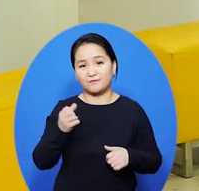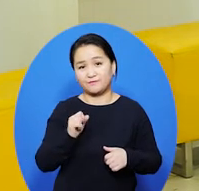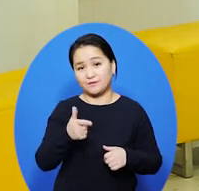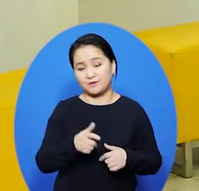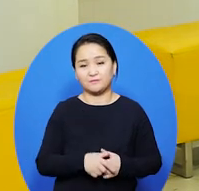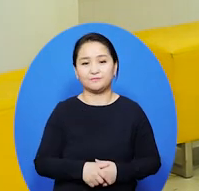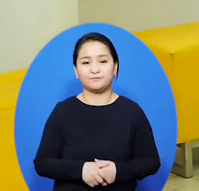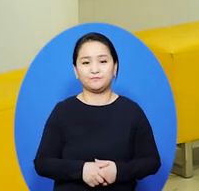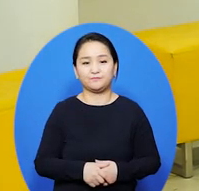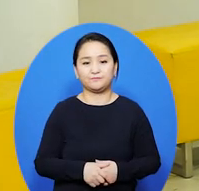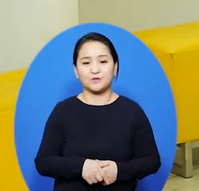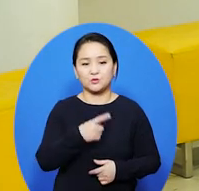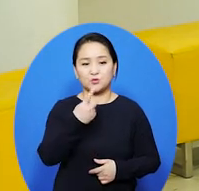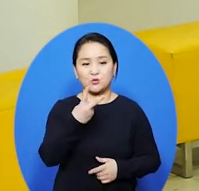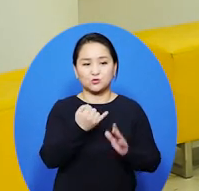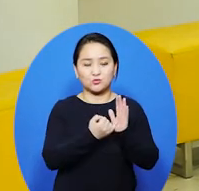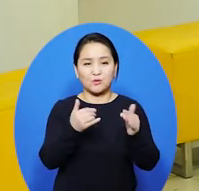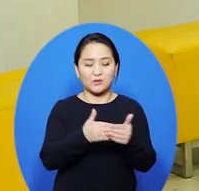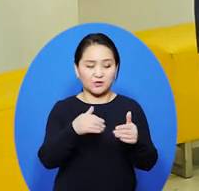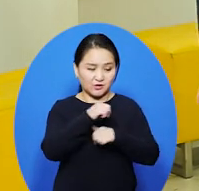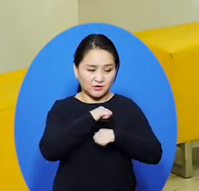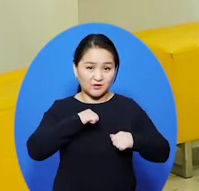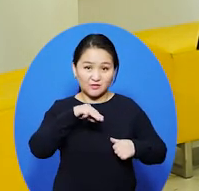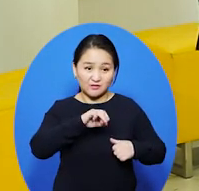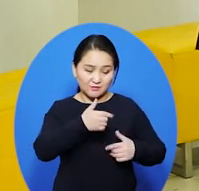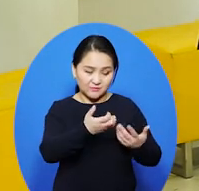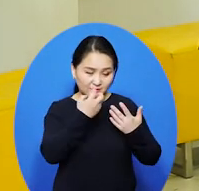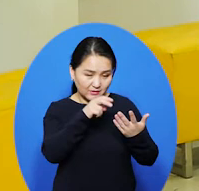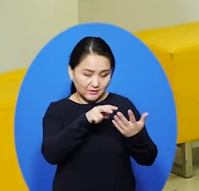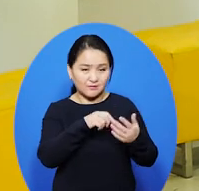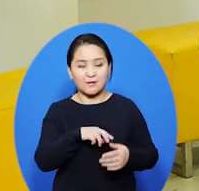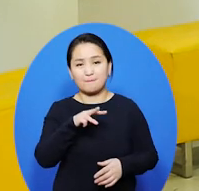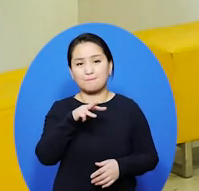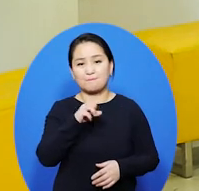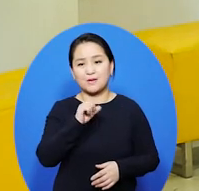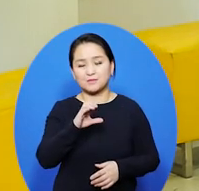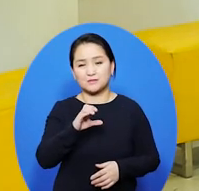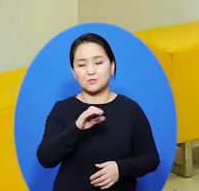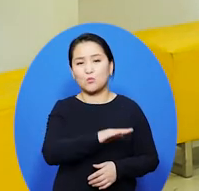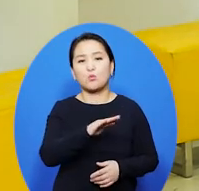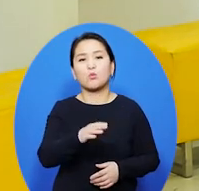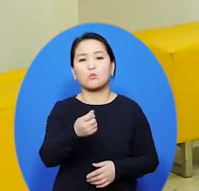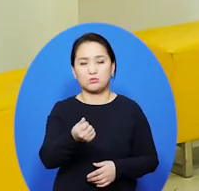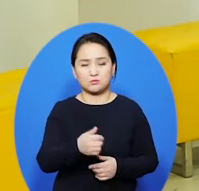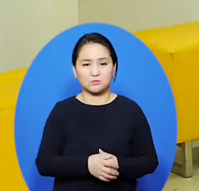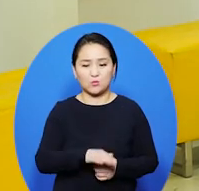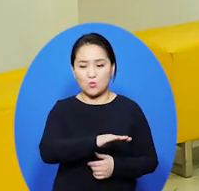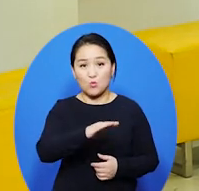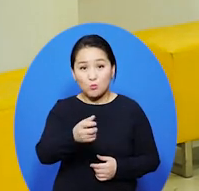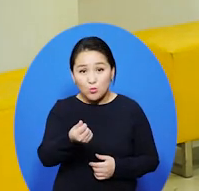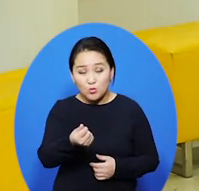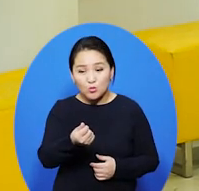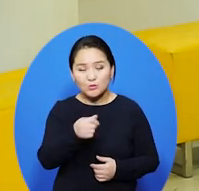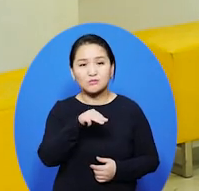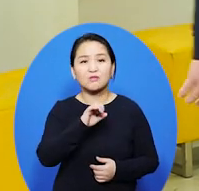байна. А тэгээ эндээс 126,000 ерген тэтгэмж авч байгаа нь хараад үзвэр масын хүүхдийн мөнгөнд тэтгэмж байна.